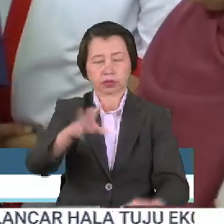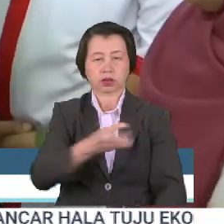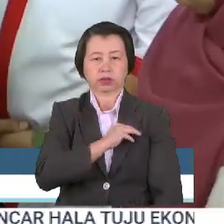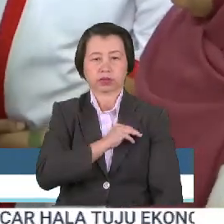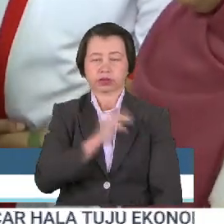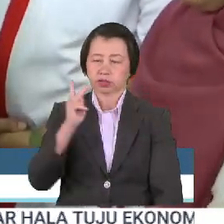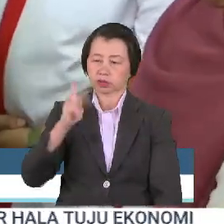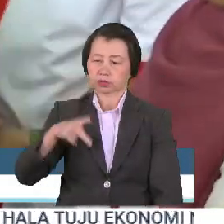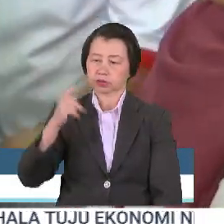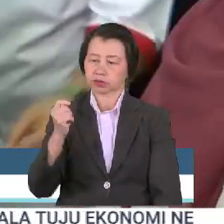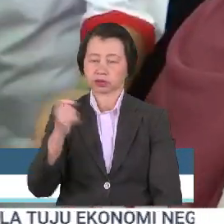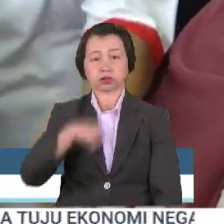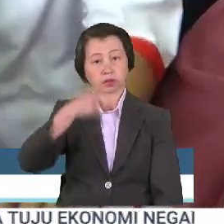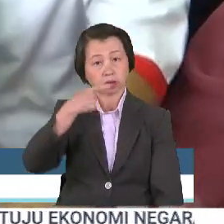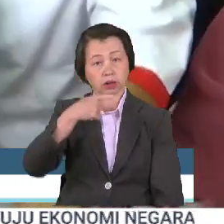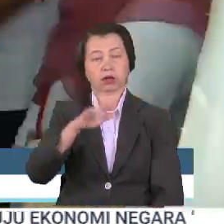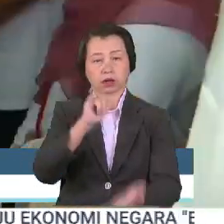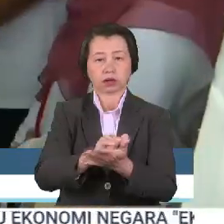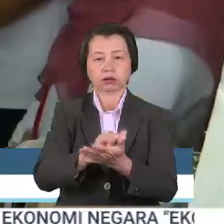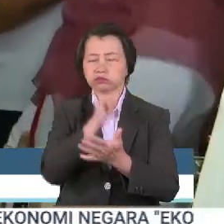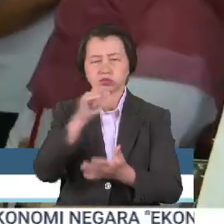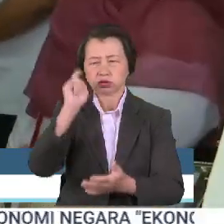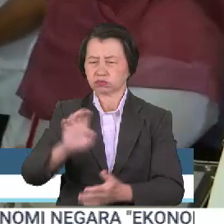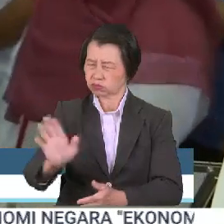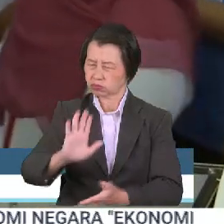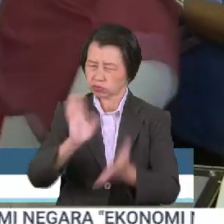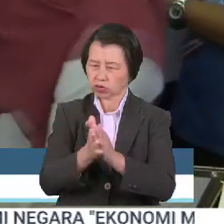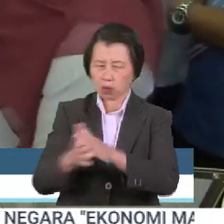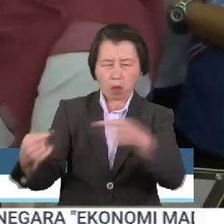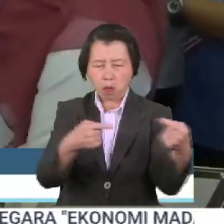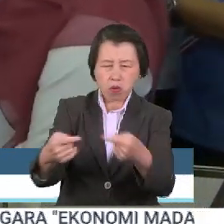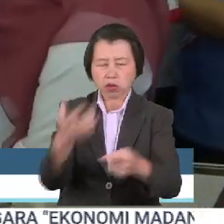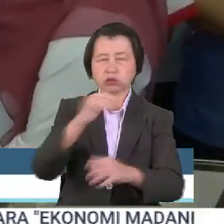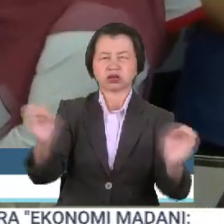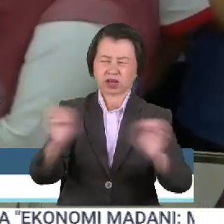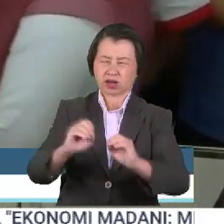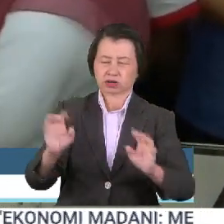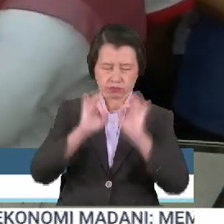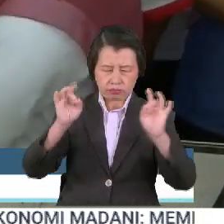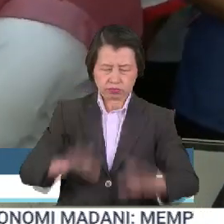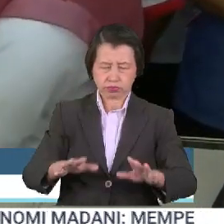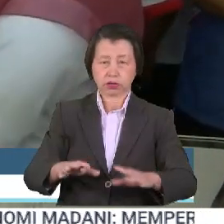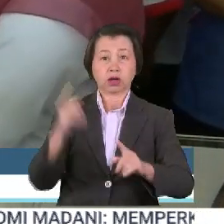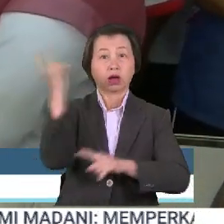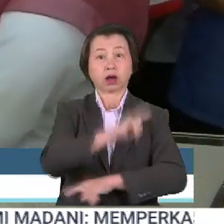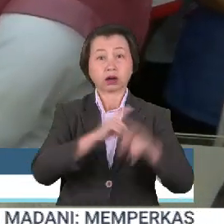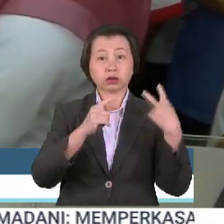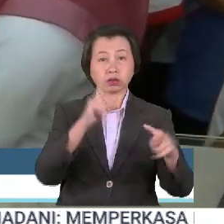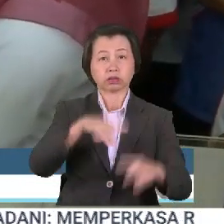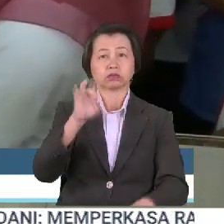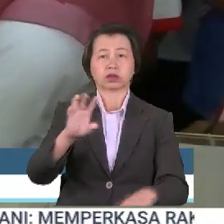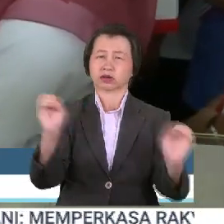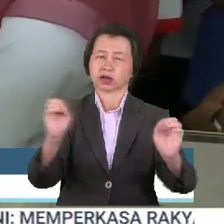Tinggi, Datuk Seri Muhammad Khalid Nordin, perkara itu tidak seharusnya menjadi pertikaian kerana tiada sebarang peperiksaan dijalankan pada hari pengundian.